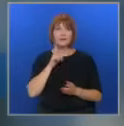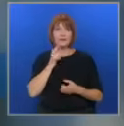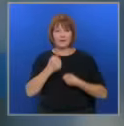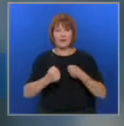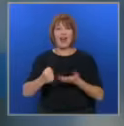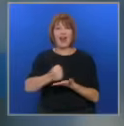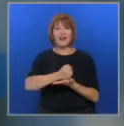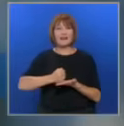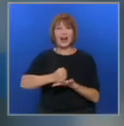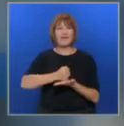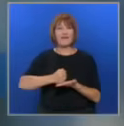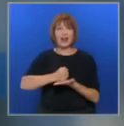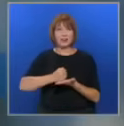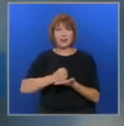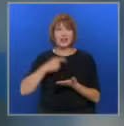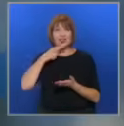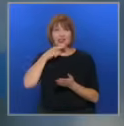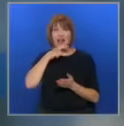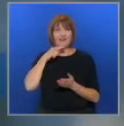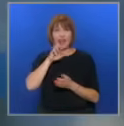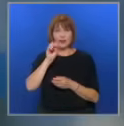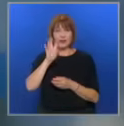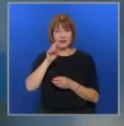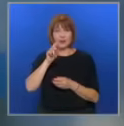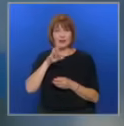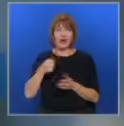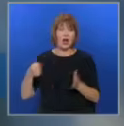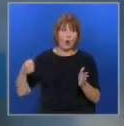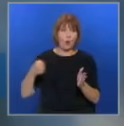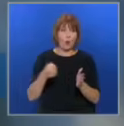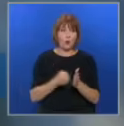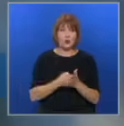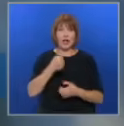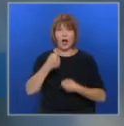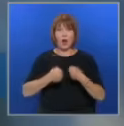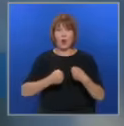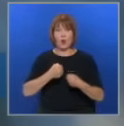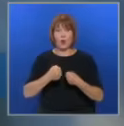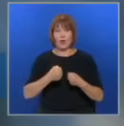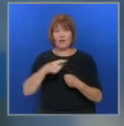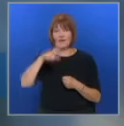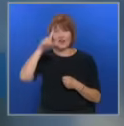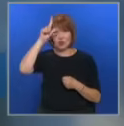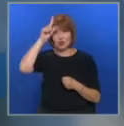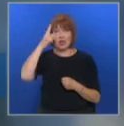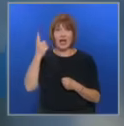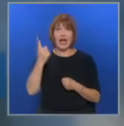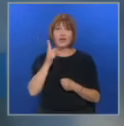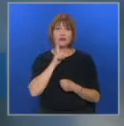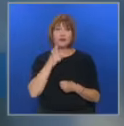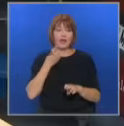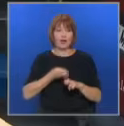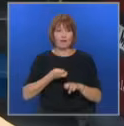Ватман минава на червено с трамвая си няколко дни поред и удря коли с висока скорост на столично кръстовище. Един човек е в